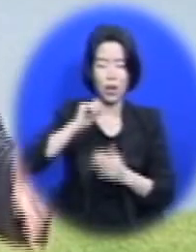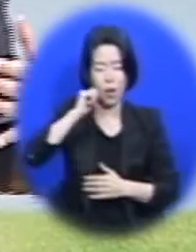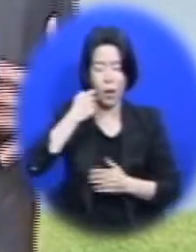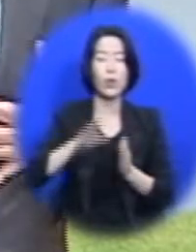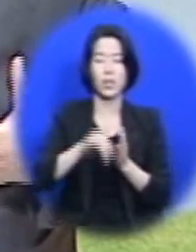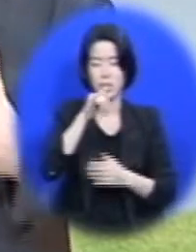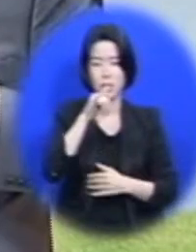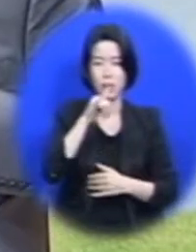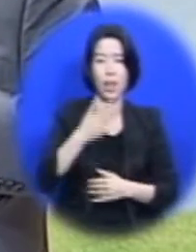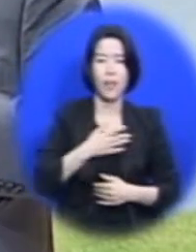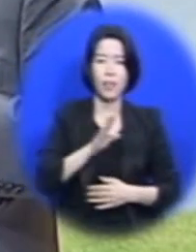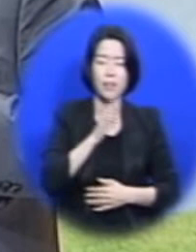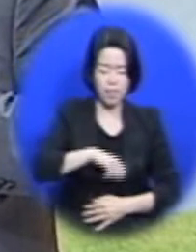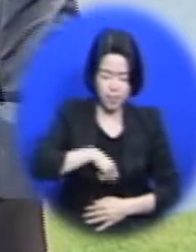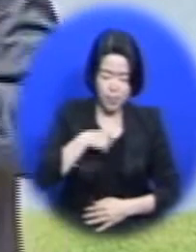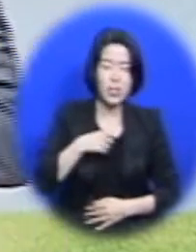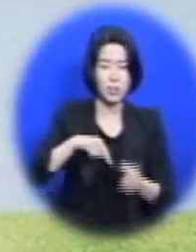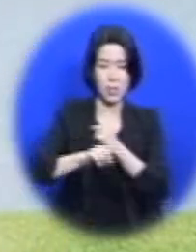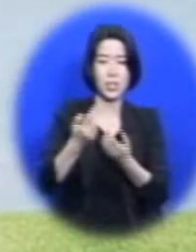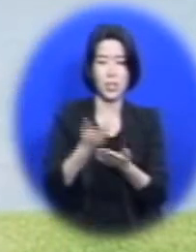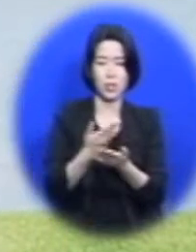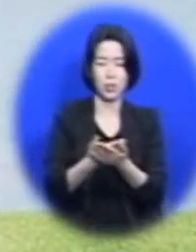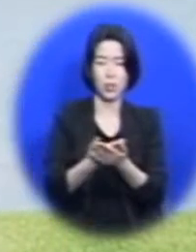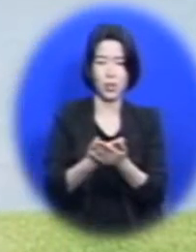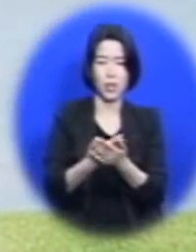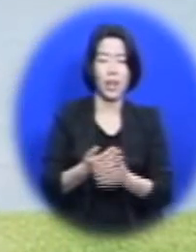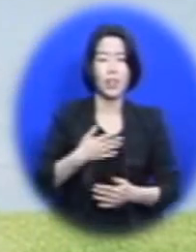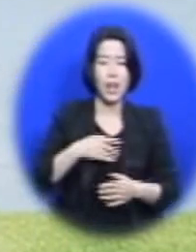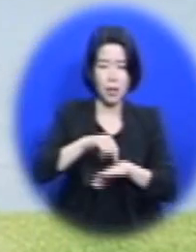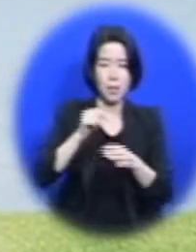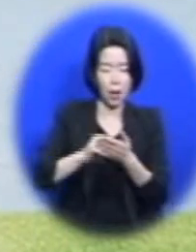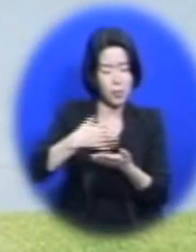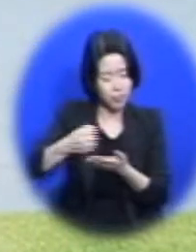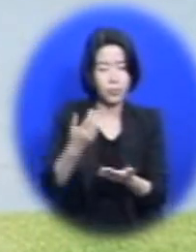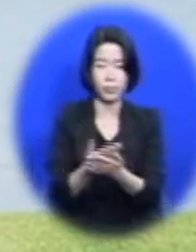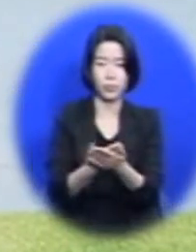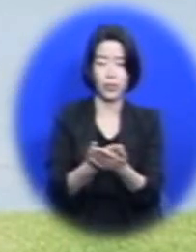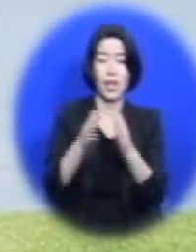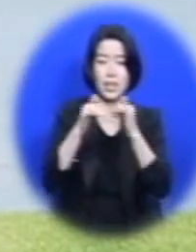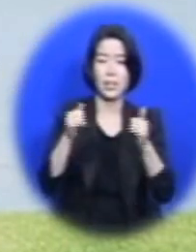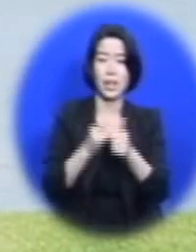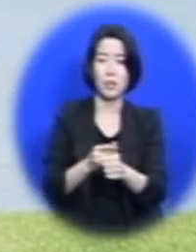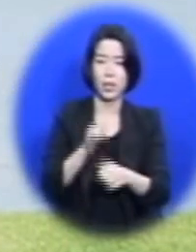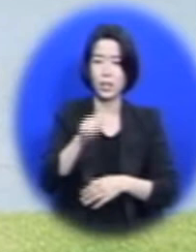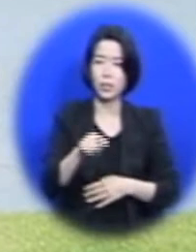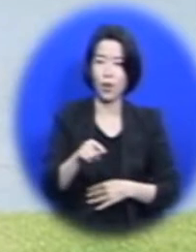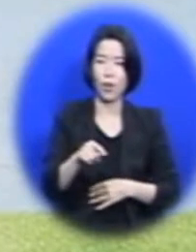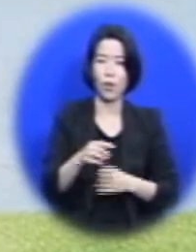내 진심을 좀 이해해줘. 내 마음을 좀 받아줘. 사람들에게는